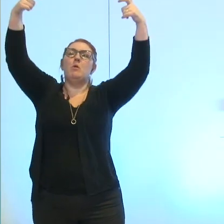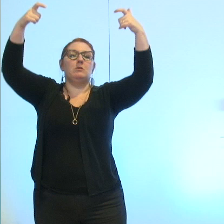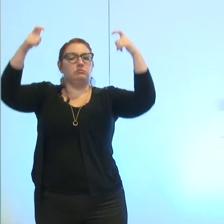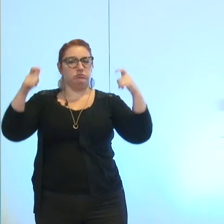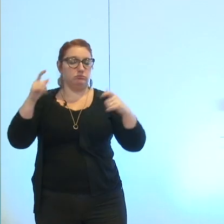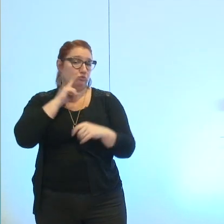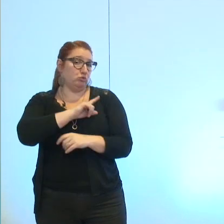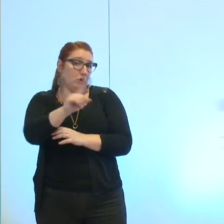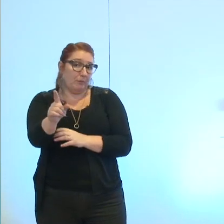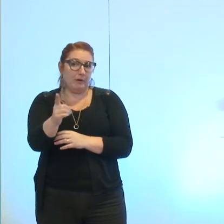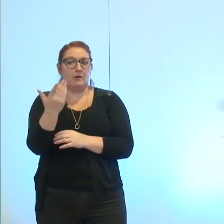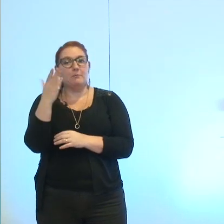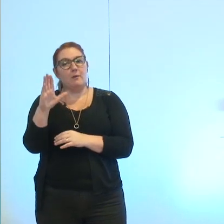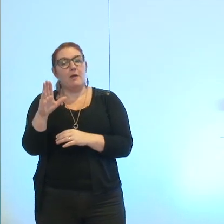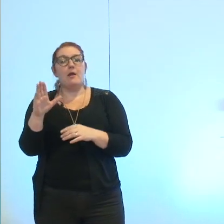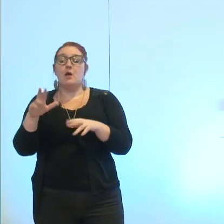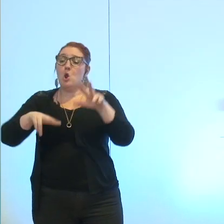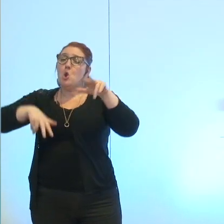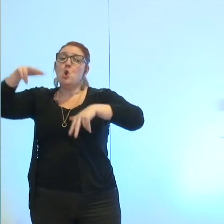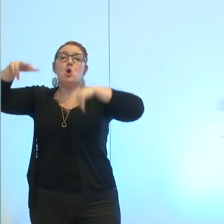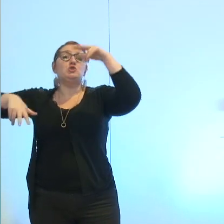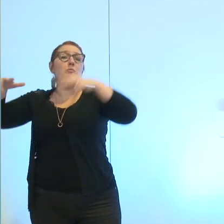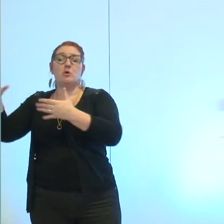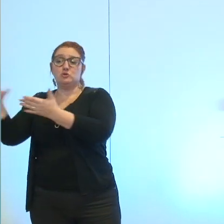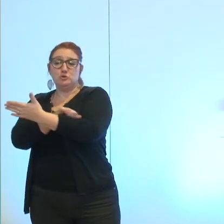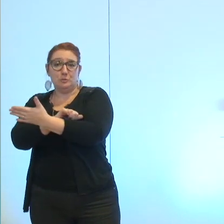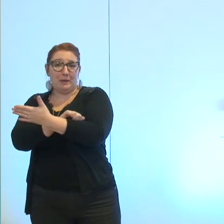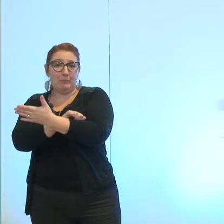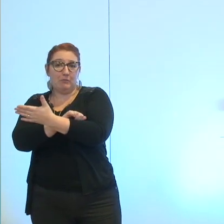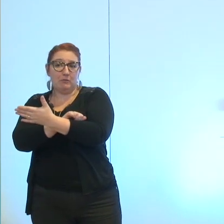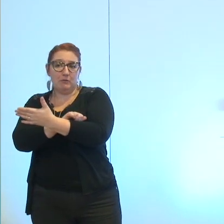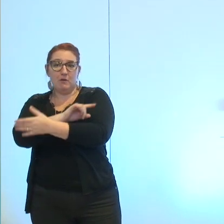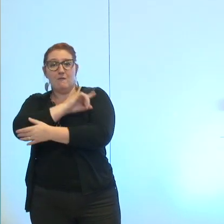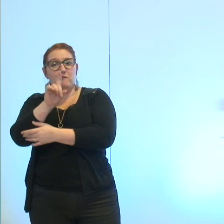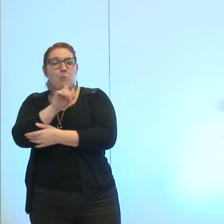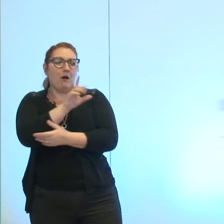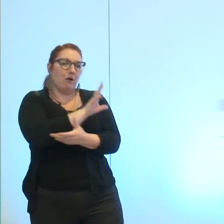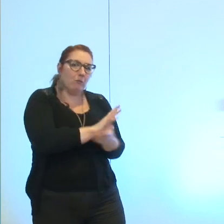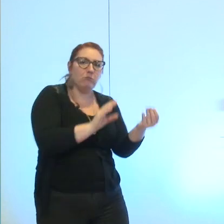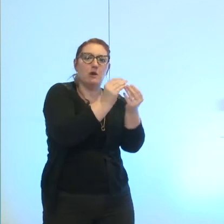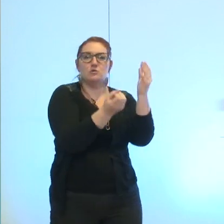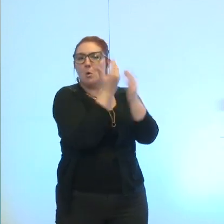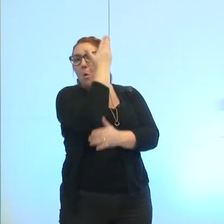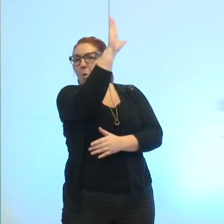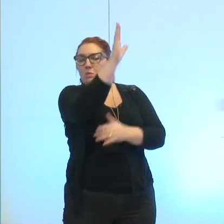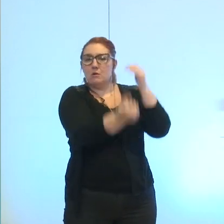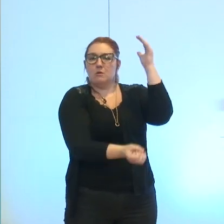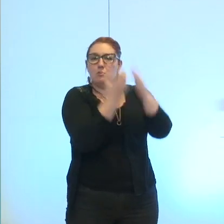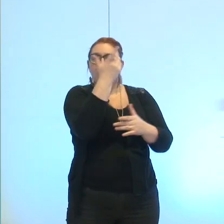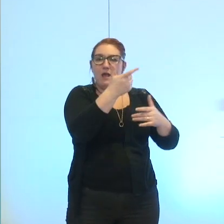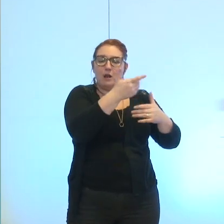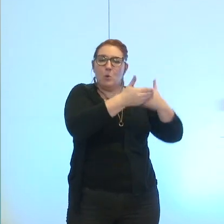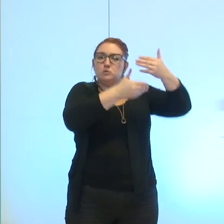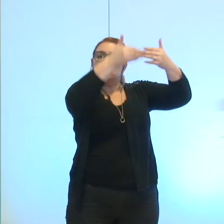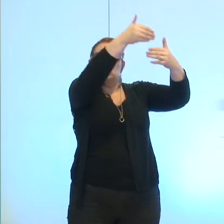reporter les logements supprimés dans ces bâtiments rabaissés dans des constructions nouvelles qui aurait pour résultat plus de